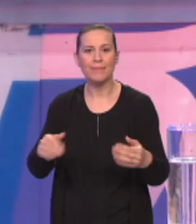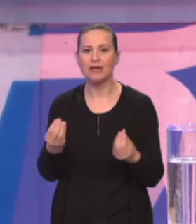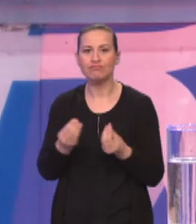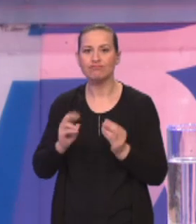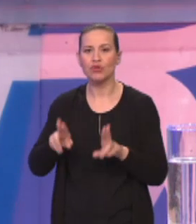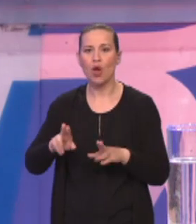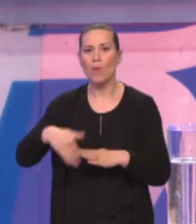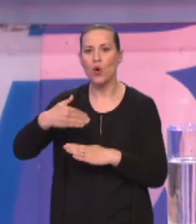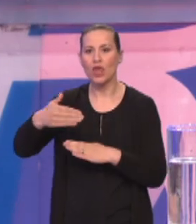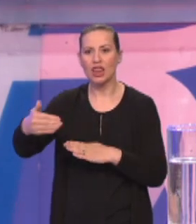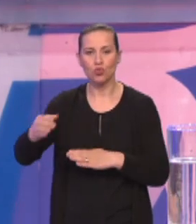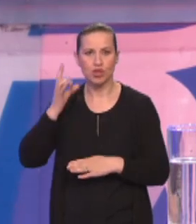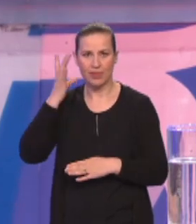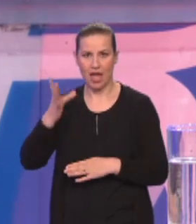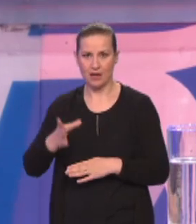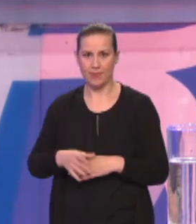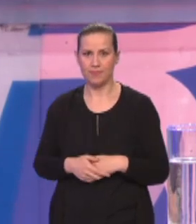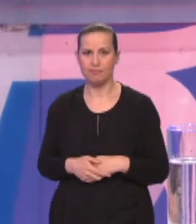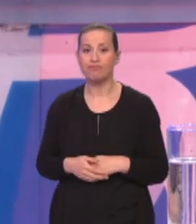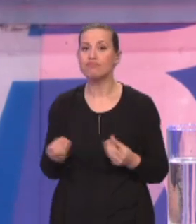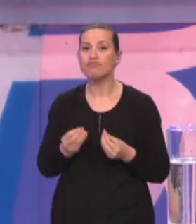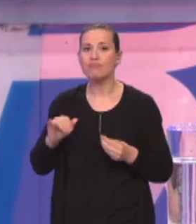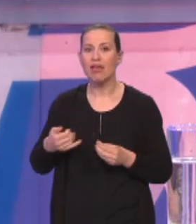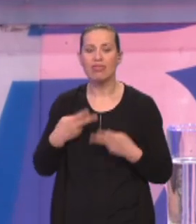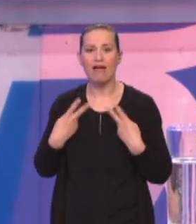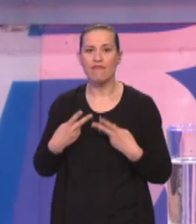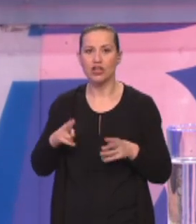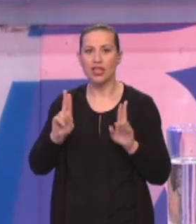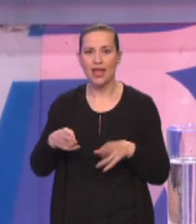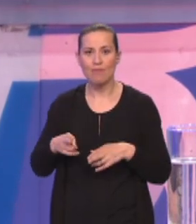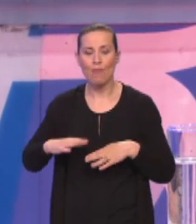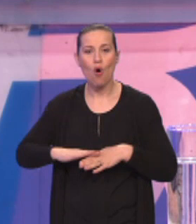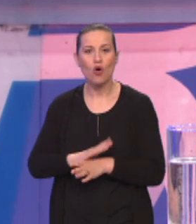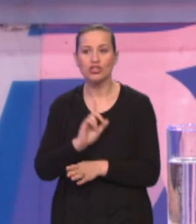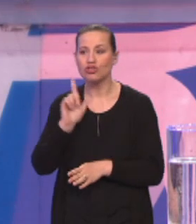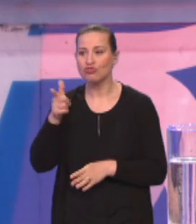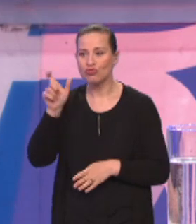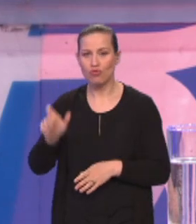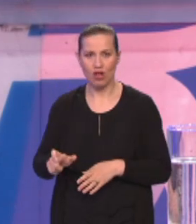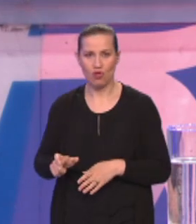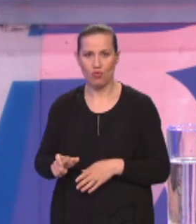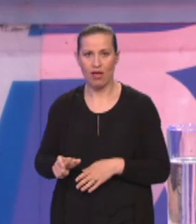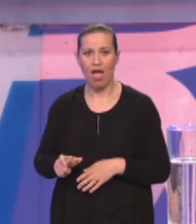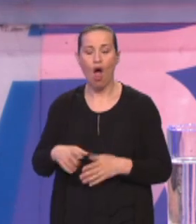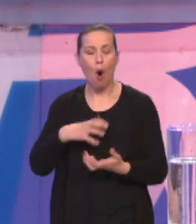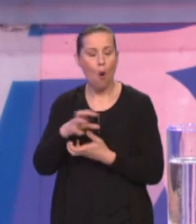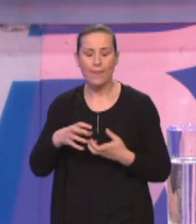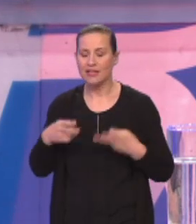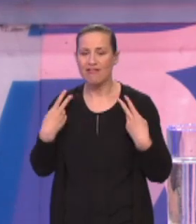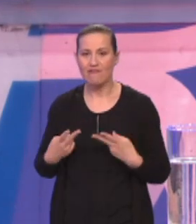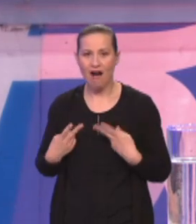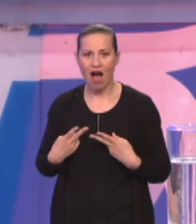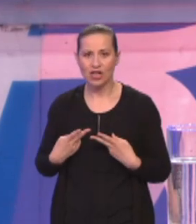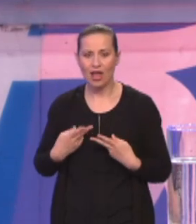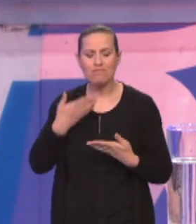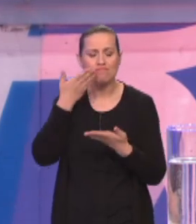svakom sljedećem danu. Dakle, ono što je najvažnije je da imamo osjećaj za druge, da znamo da je obitelj važna, da se